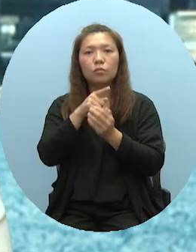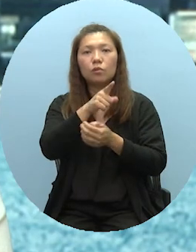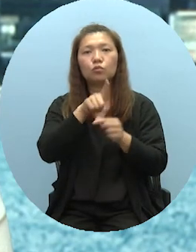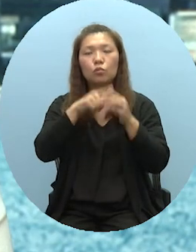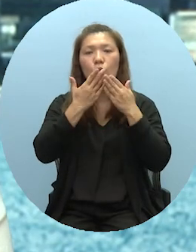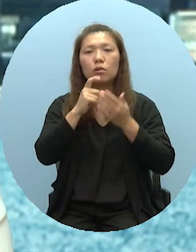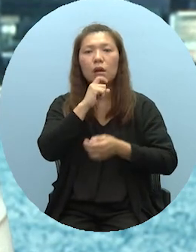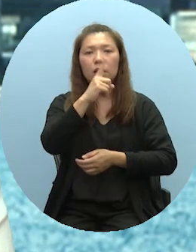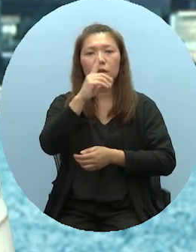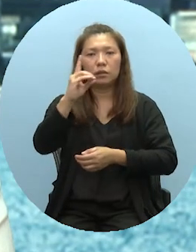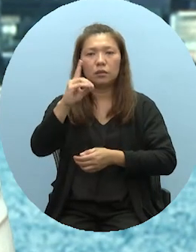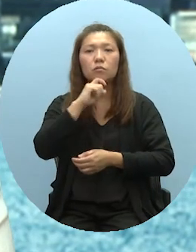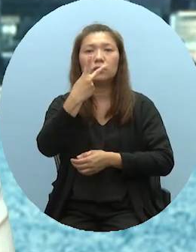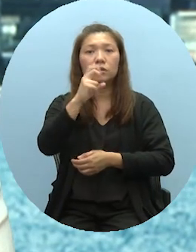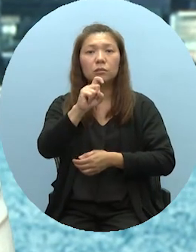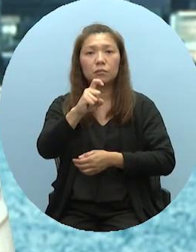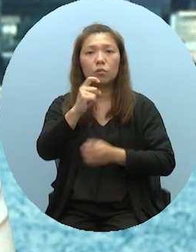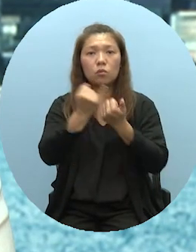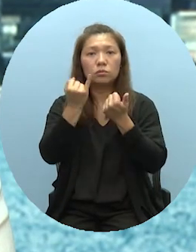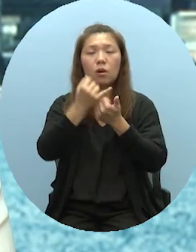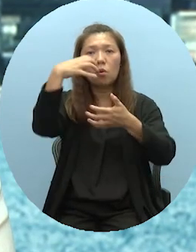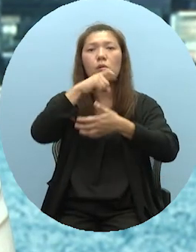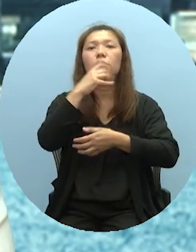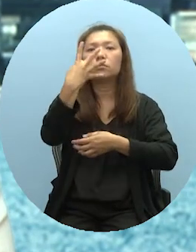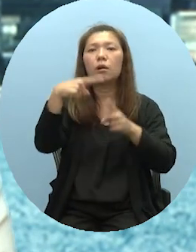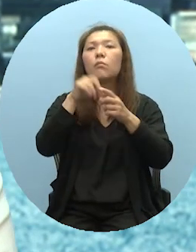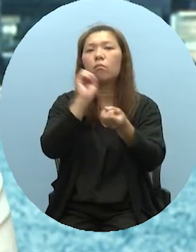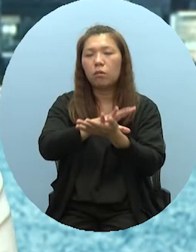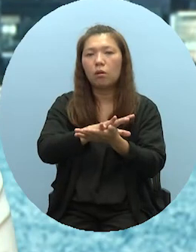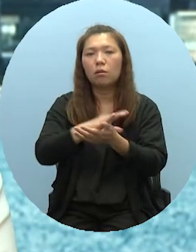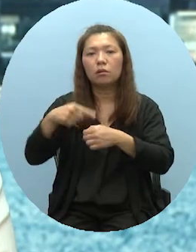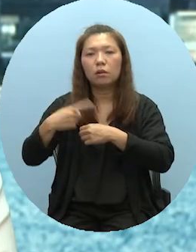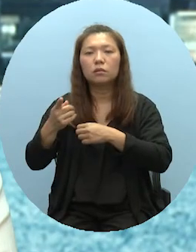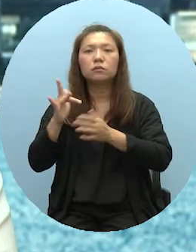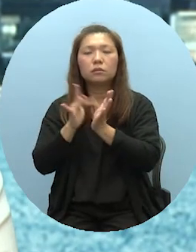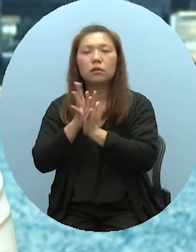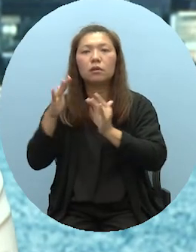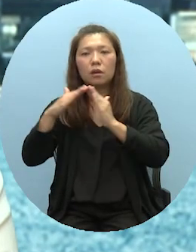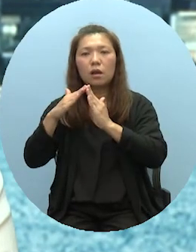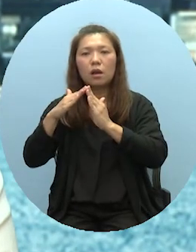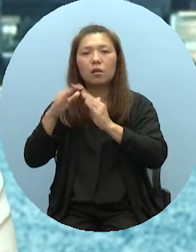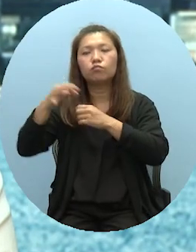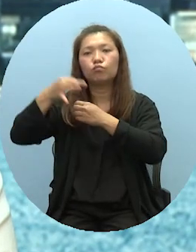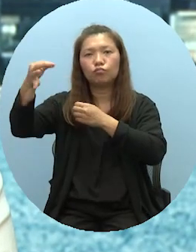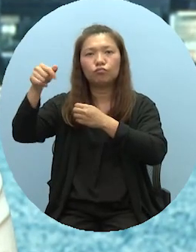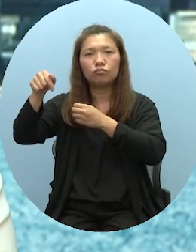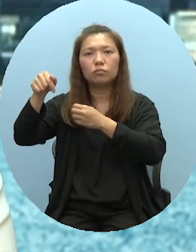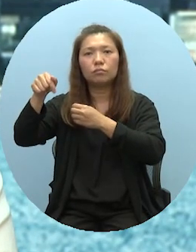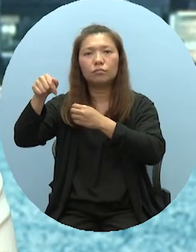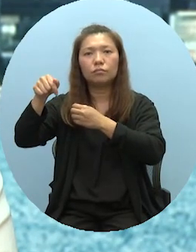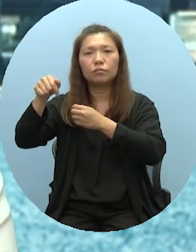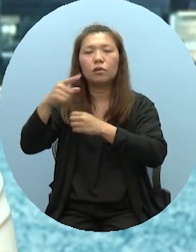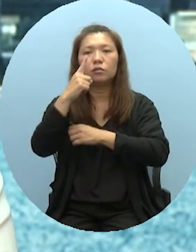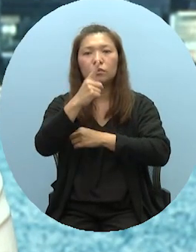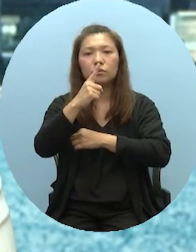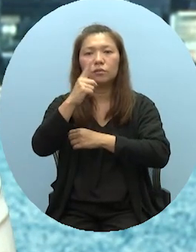D 班咧有29個學生，其中有4個確診啦。聖家學校喺離島嘅平洲嘅，咁就係